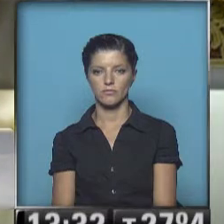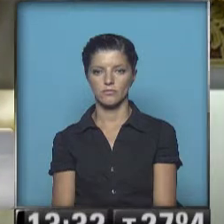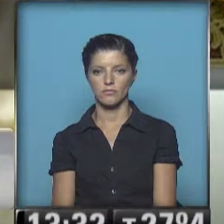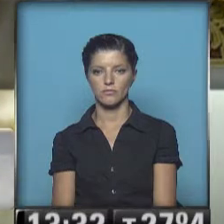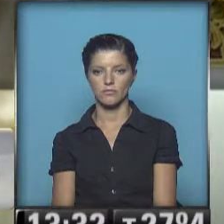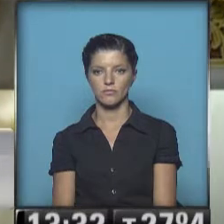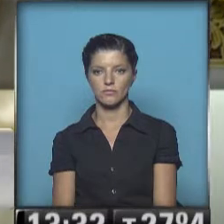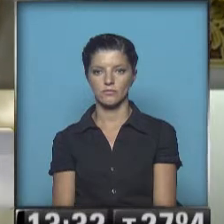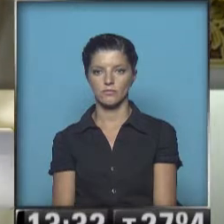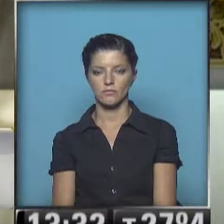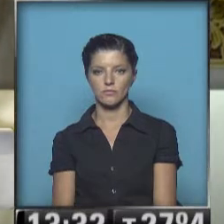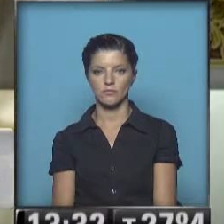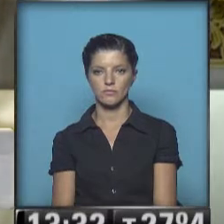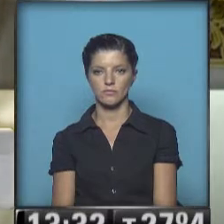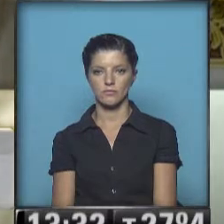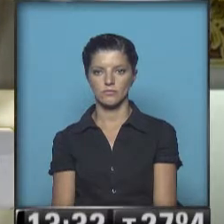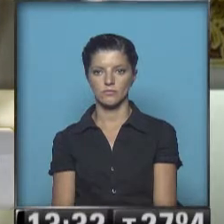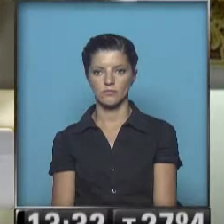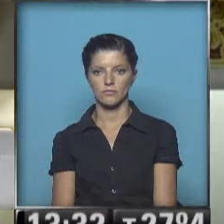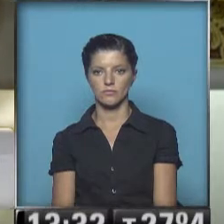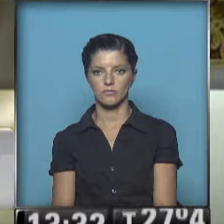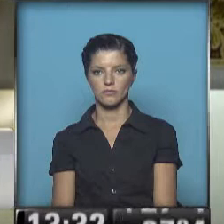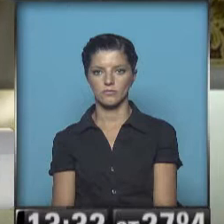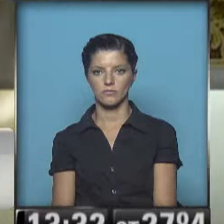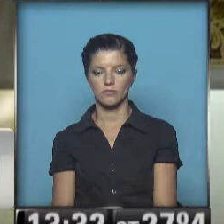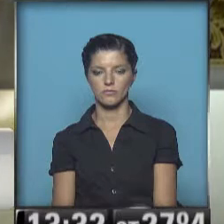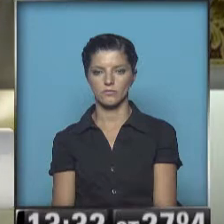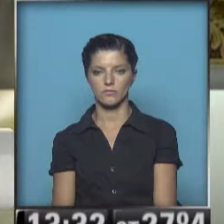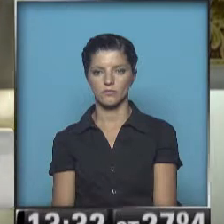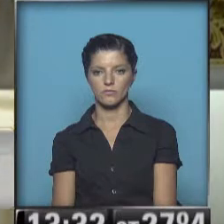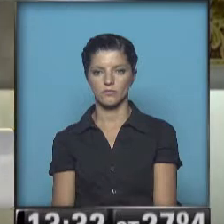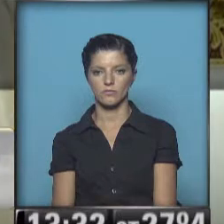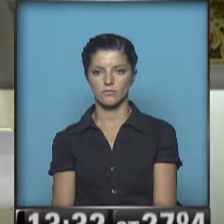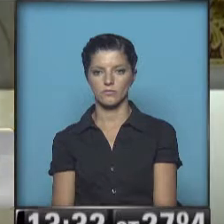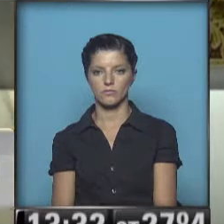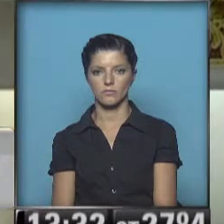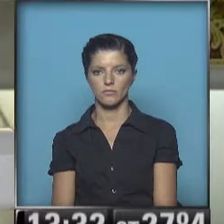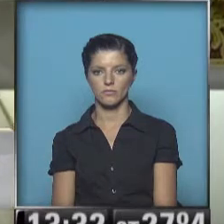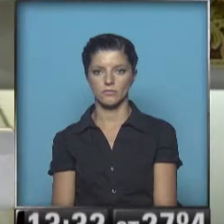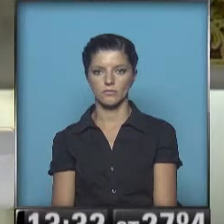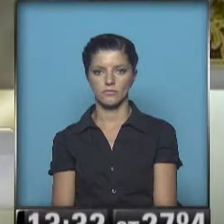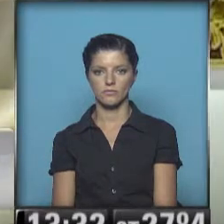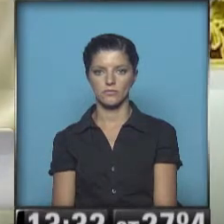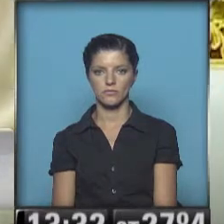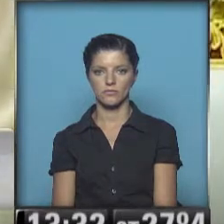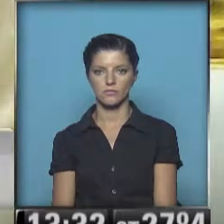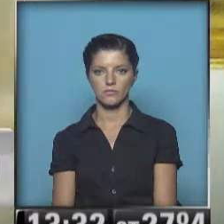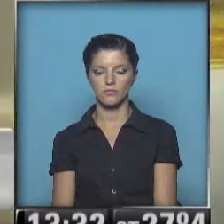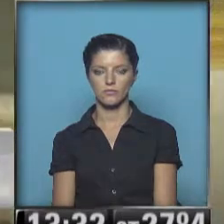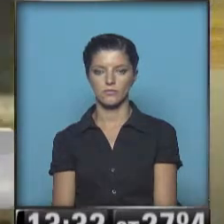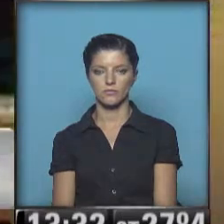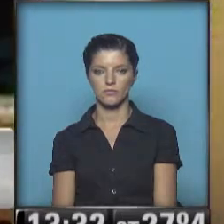genocidio del XX secolo. Essa ha colpito il vostro popolo